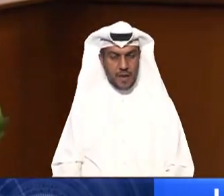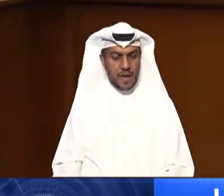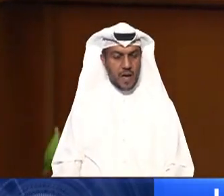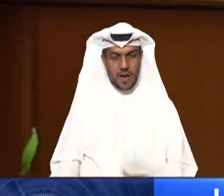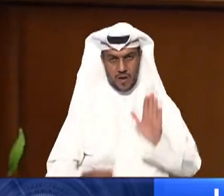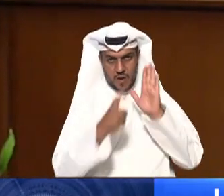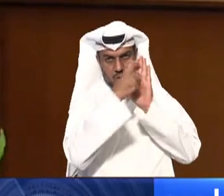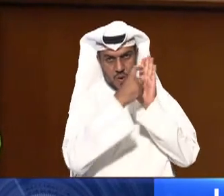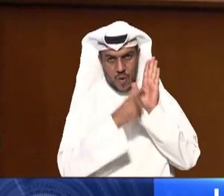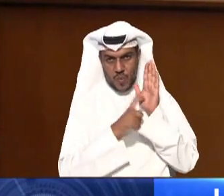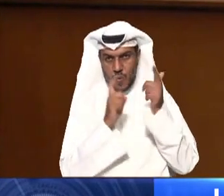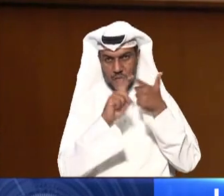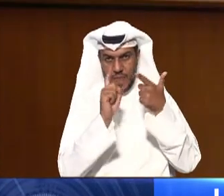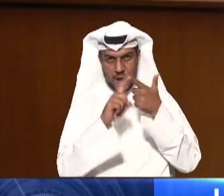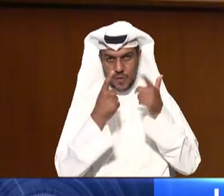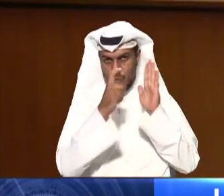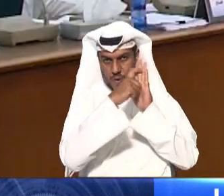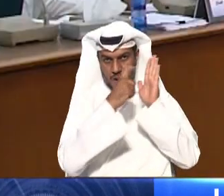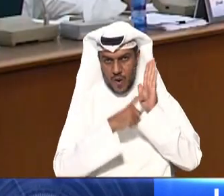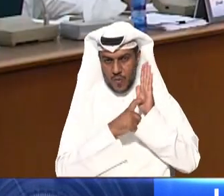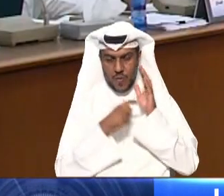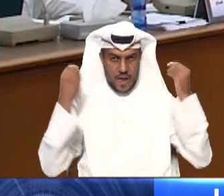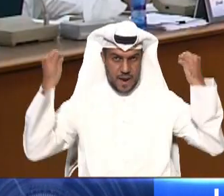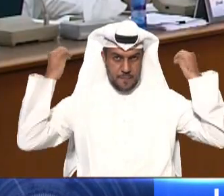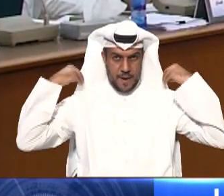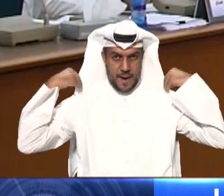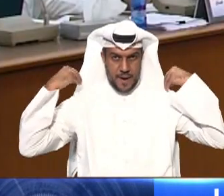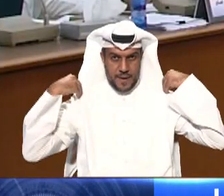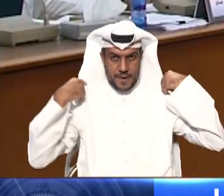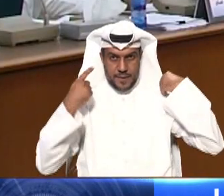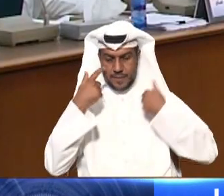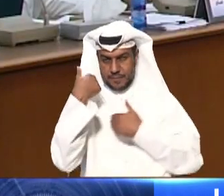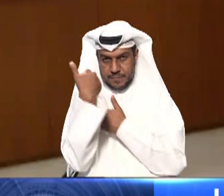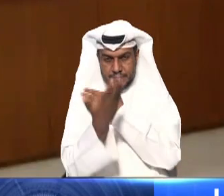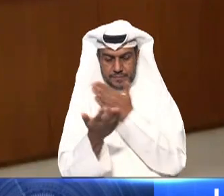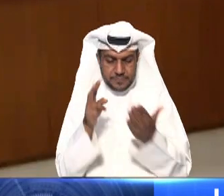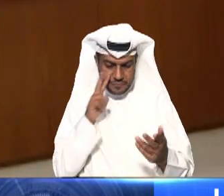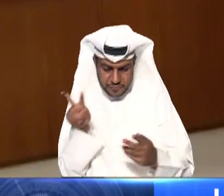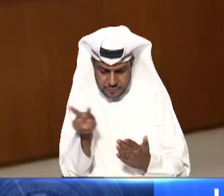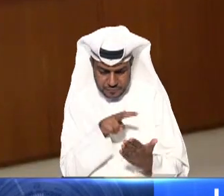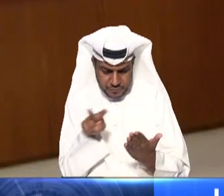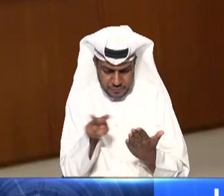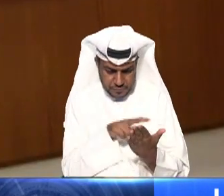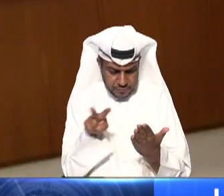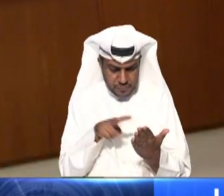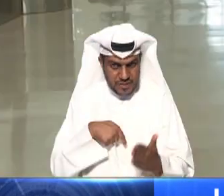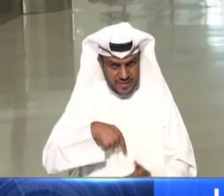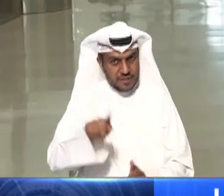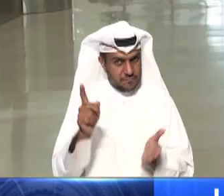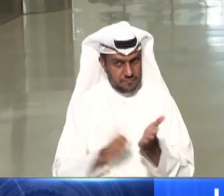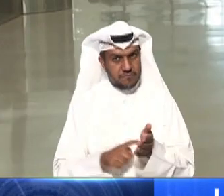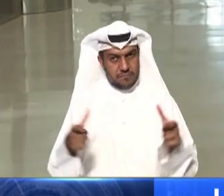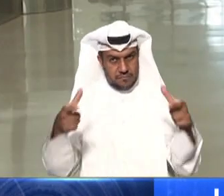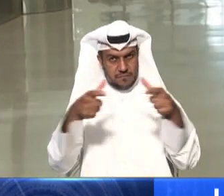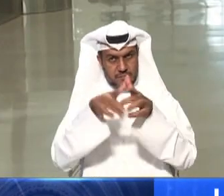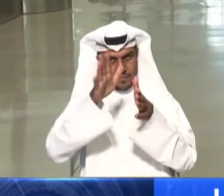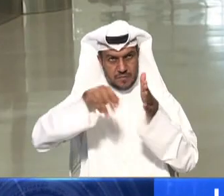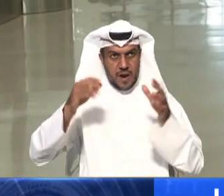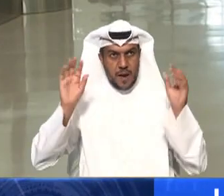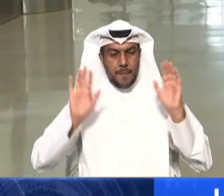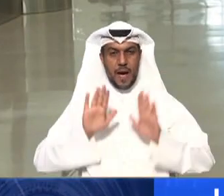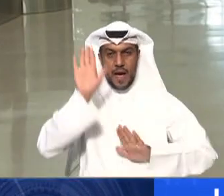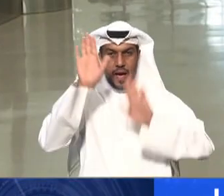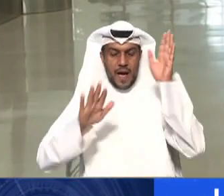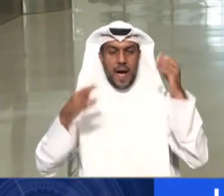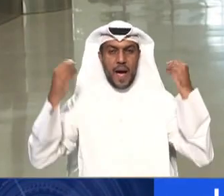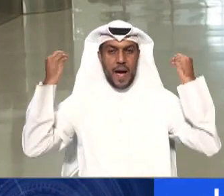لجنتها المختصة وإحالتها إلى المجلس للمناقشة والتصويت عليها في الجلسة المقبلة. عندنا شيء واحد فقط على جدول أعمال